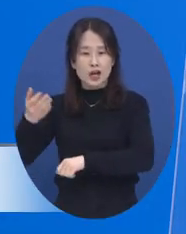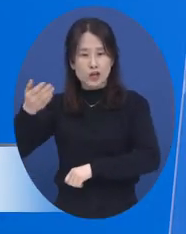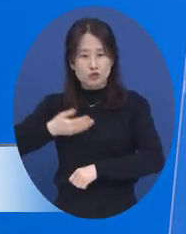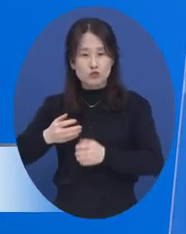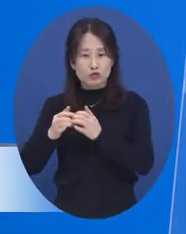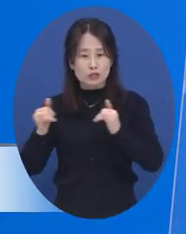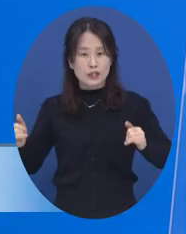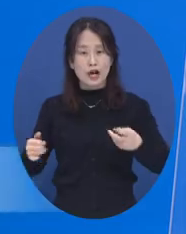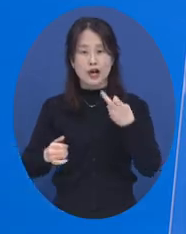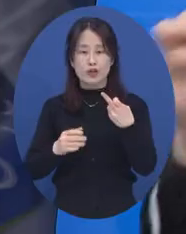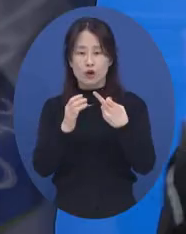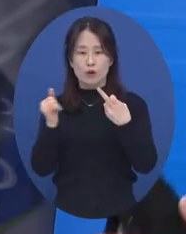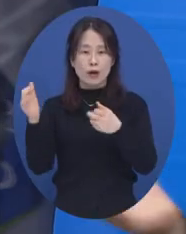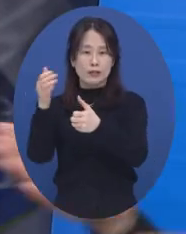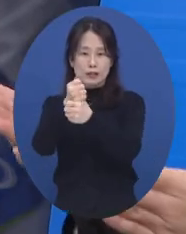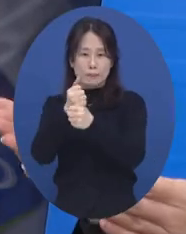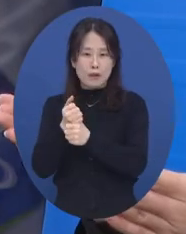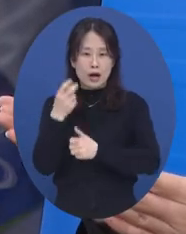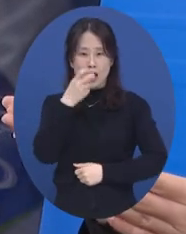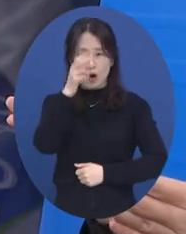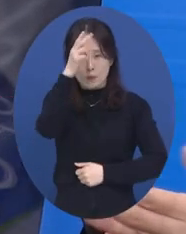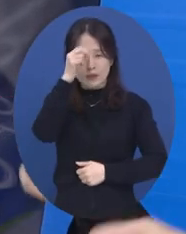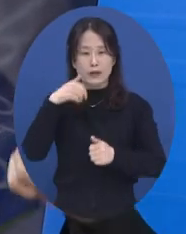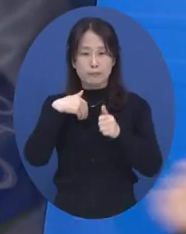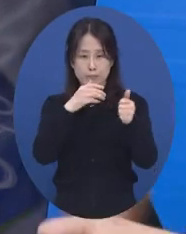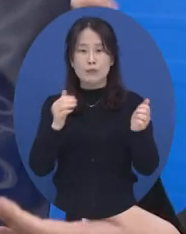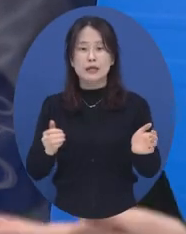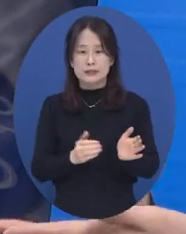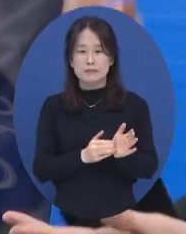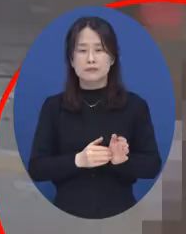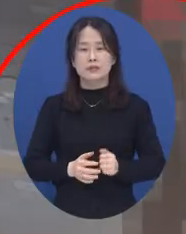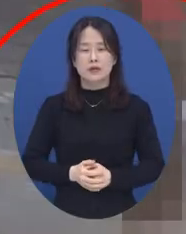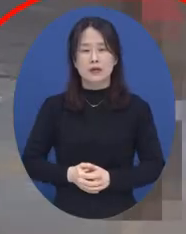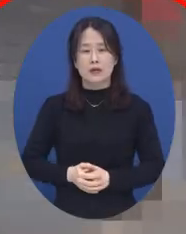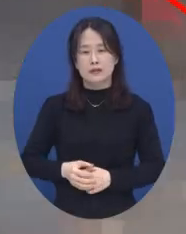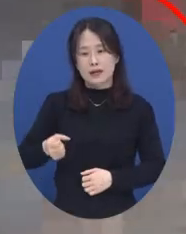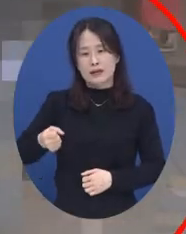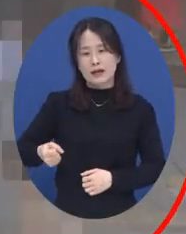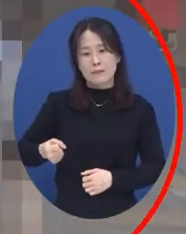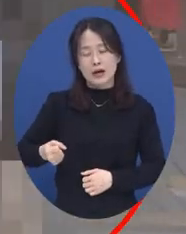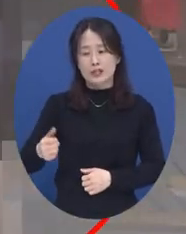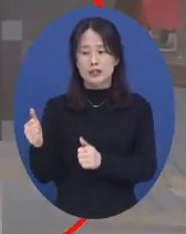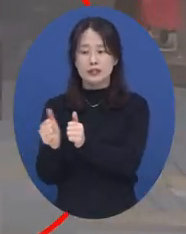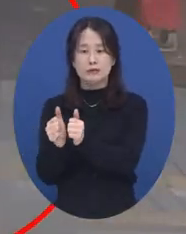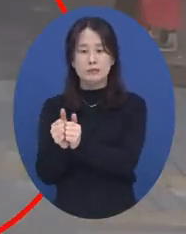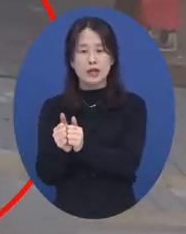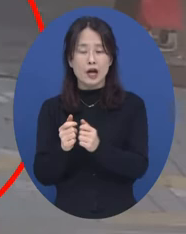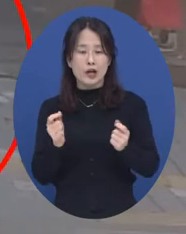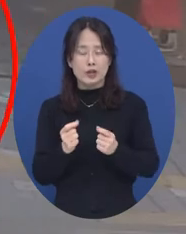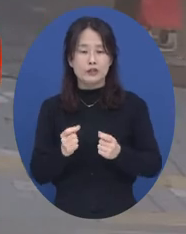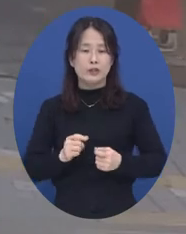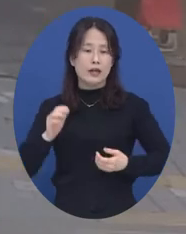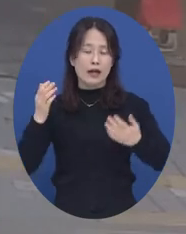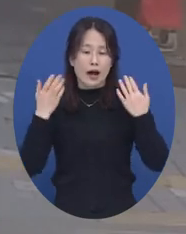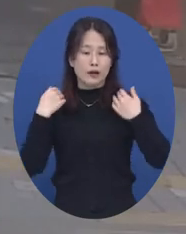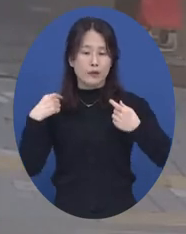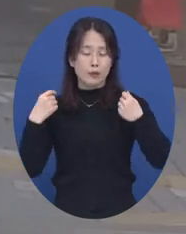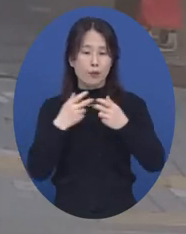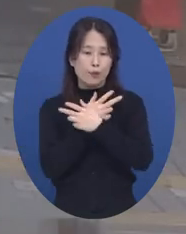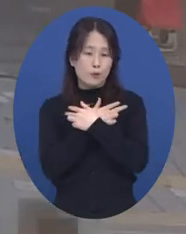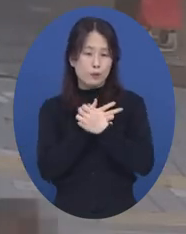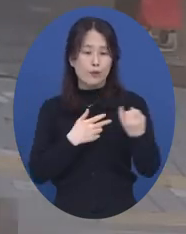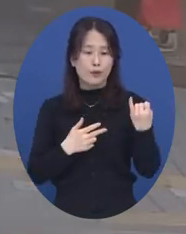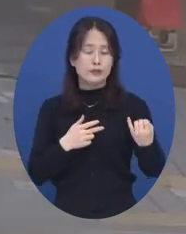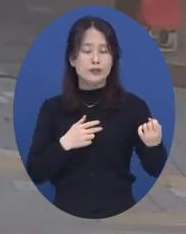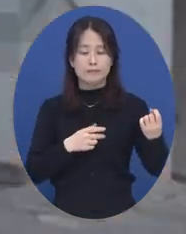한 판매자들 12명을 잡아 검찰에 넘겼습니다. 쇼핑백을 들고 있는 남성 곁으로 교복을 입은